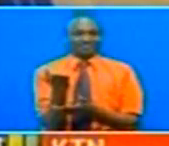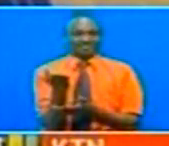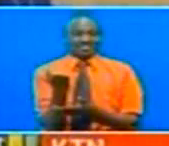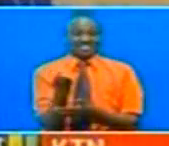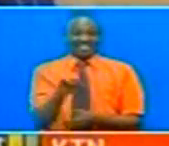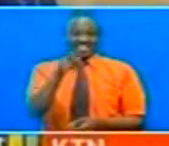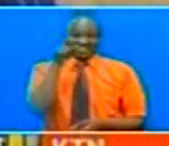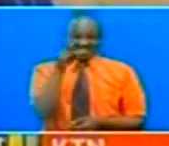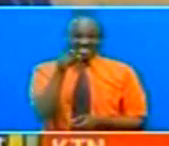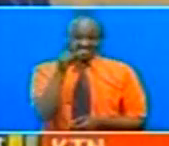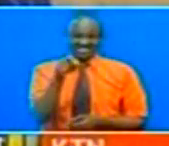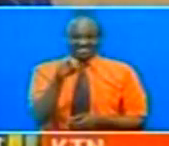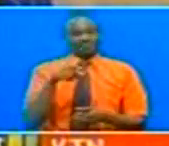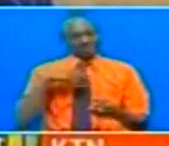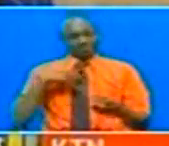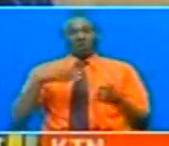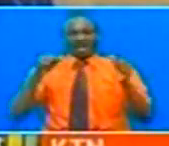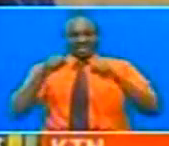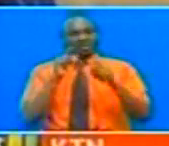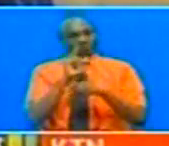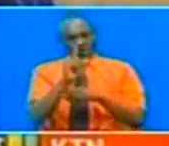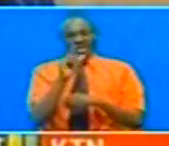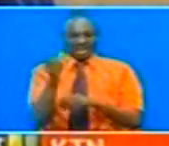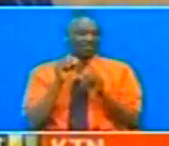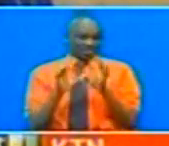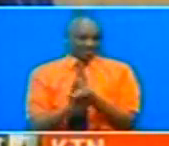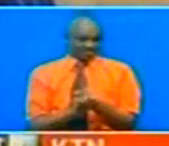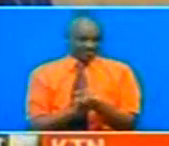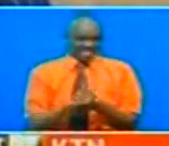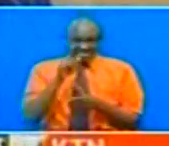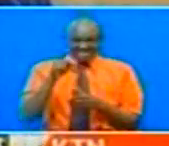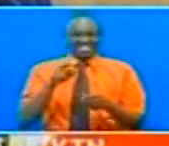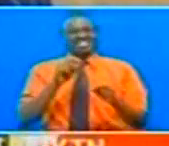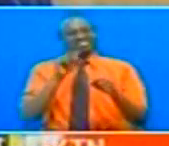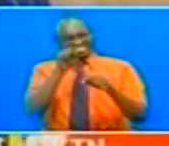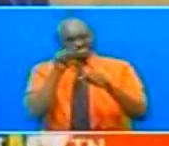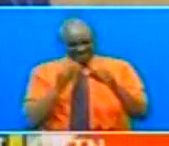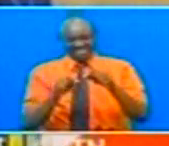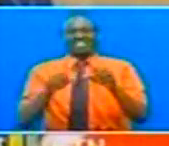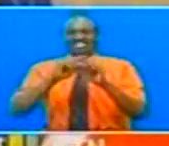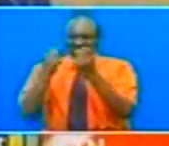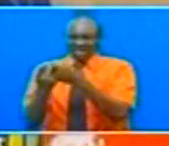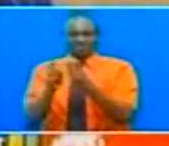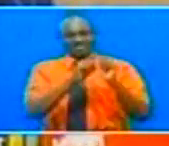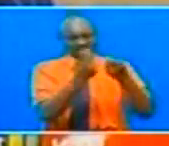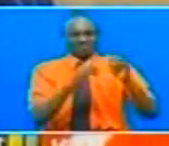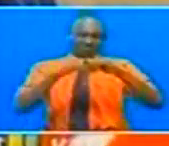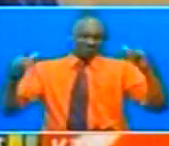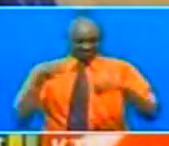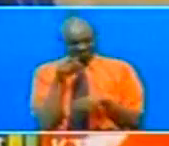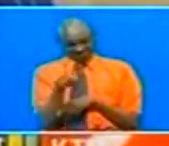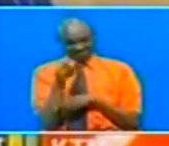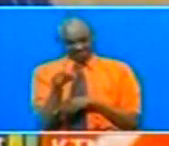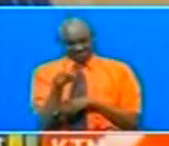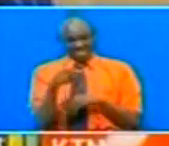This uncohesiveness, this division between tribe and tribe, this